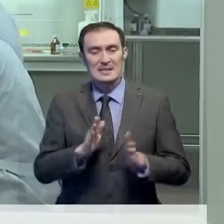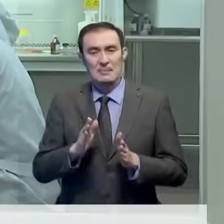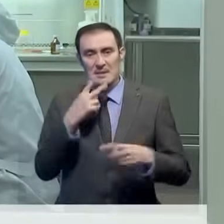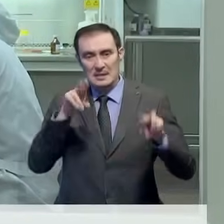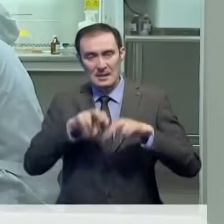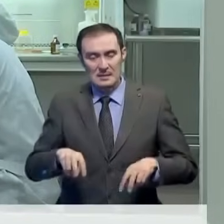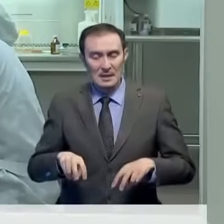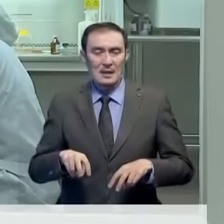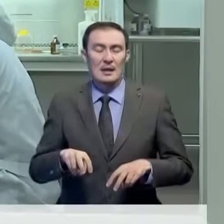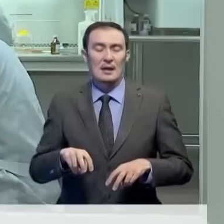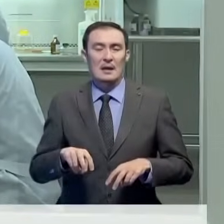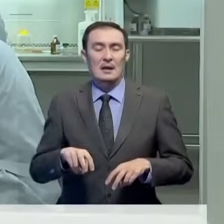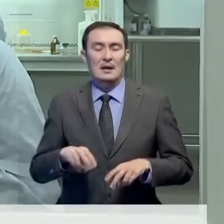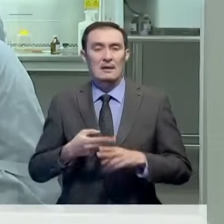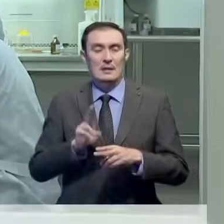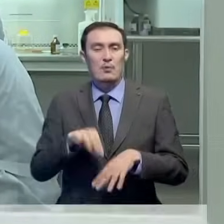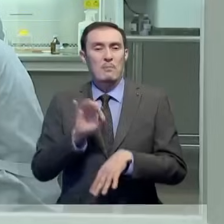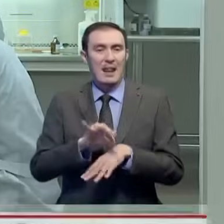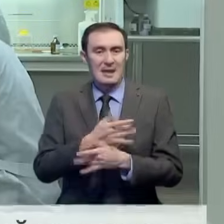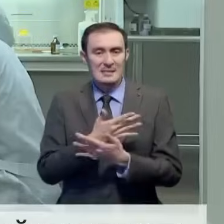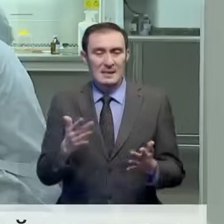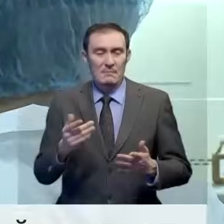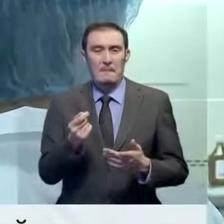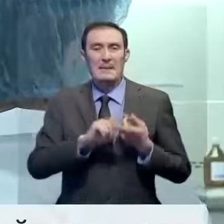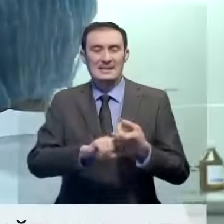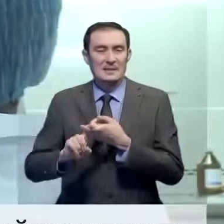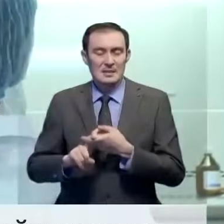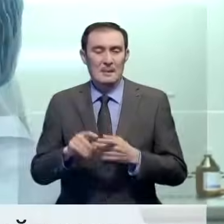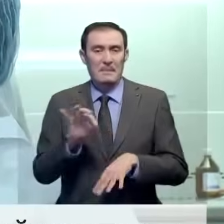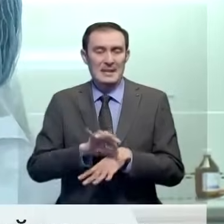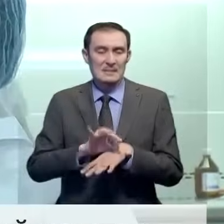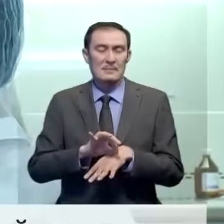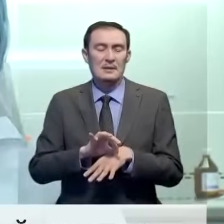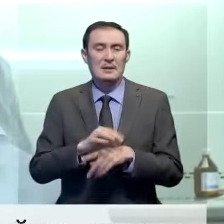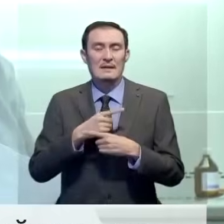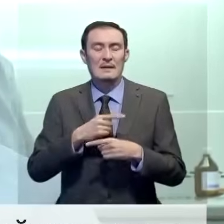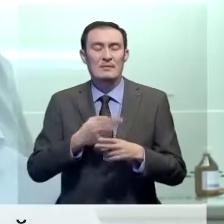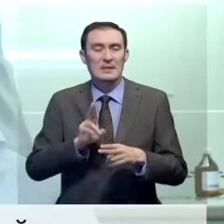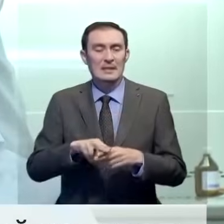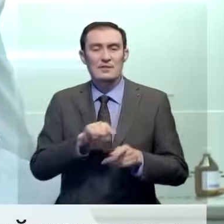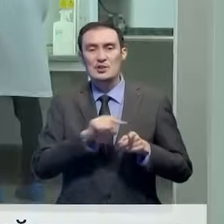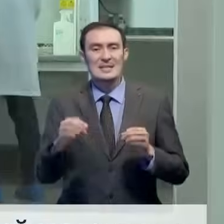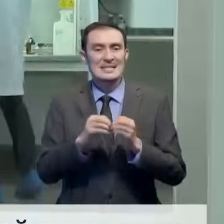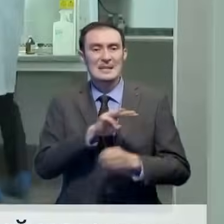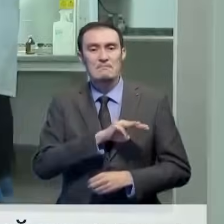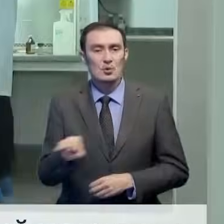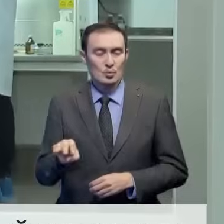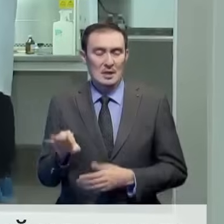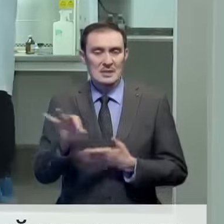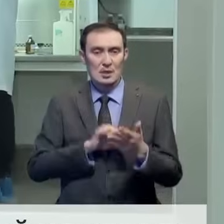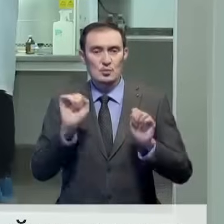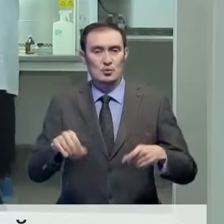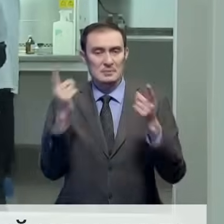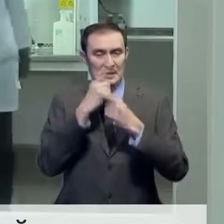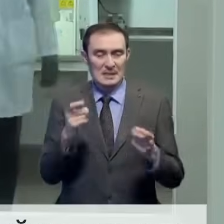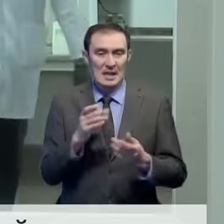экспресс-тесты, ИХА-диагностика по болезням, паразитологическим болезням и инфекционным болезням. Мы можем в течение 10 минут